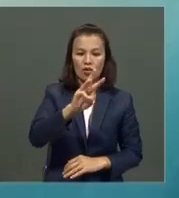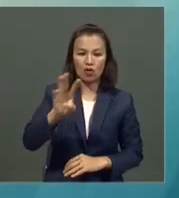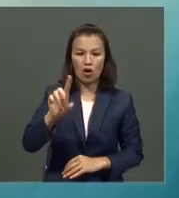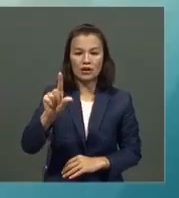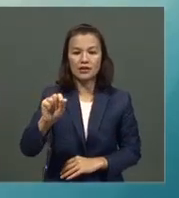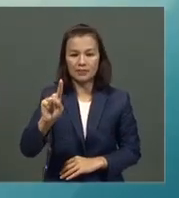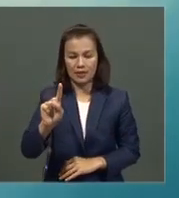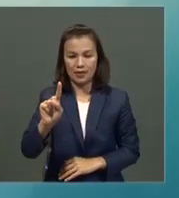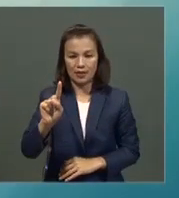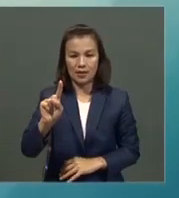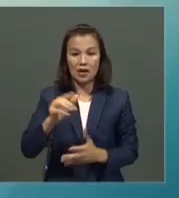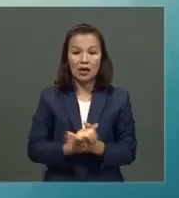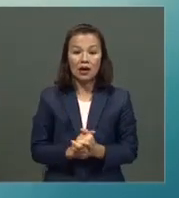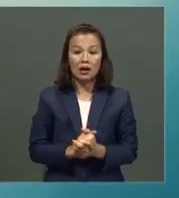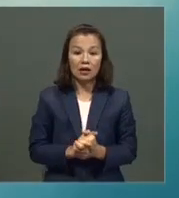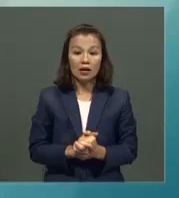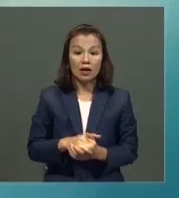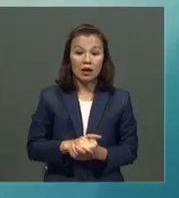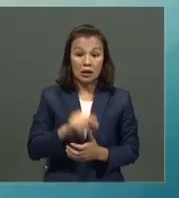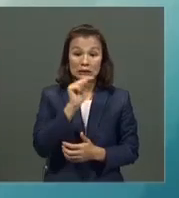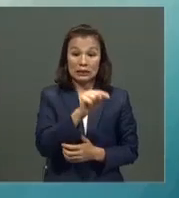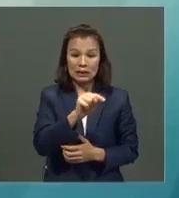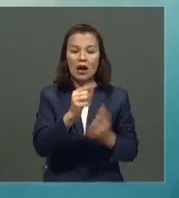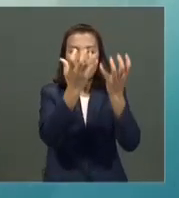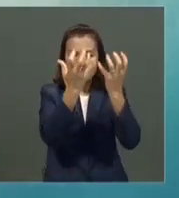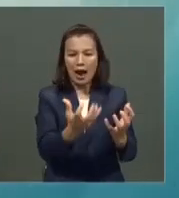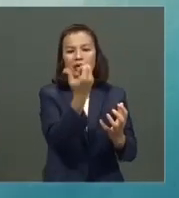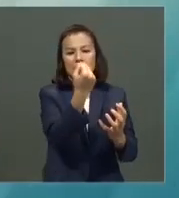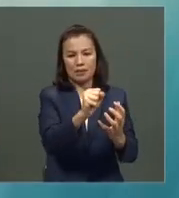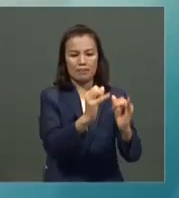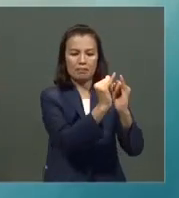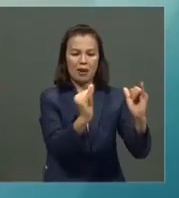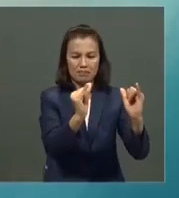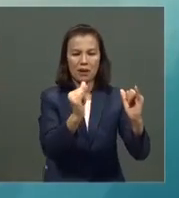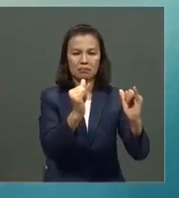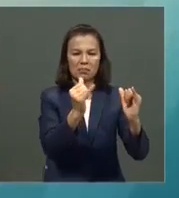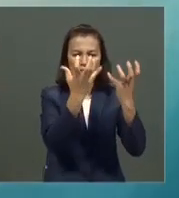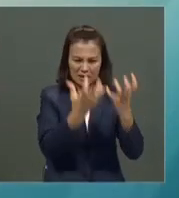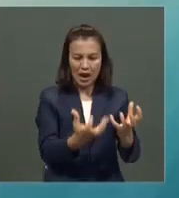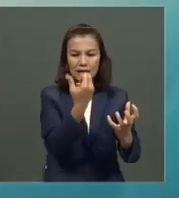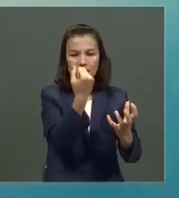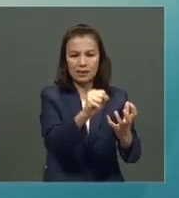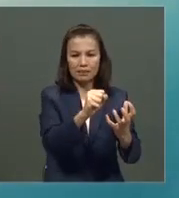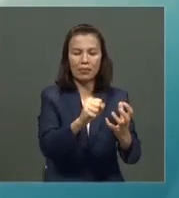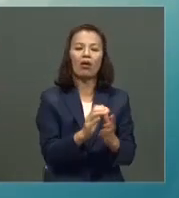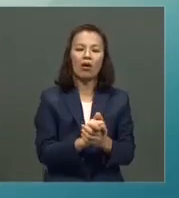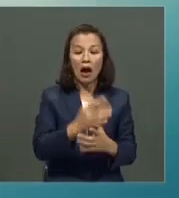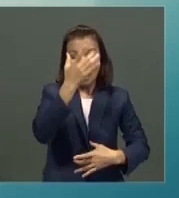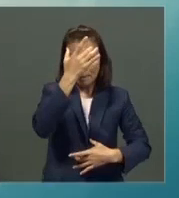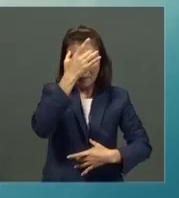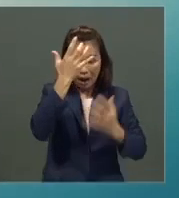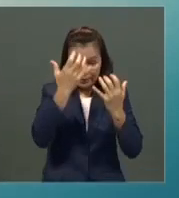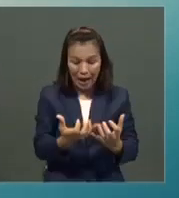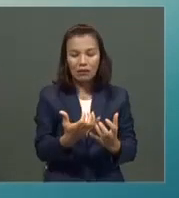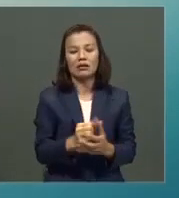4,621 รายจำนวนนี้เป็นผู้ที่มีอาการหนัก10รายซึ่ง7รายนั้นอยู่ในกรุงเทพมหานครค่ะผู้ที่